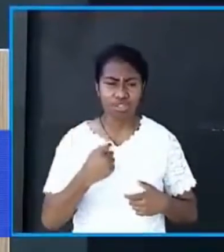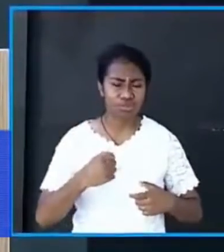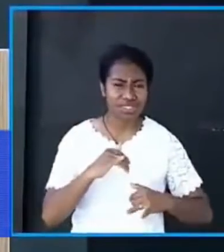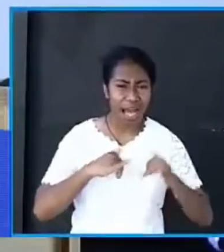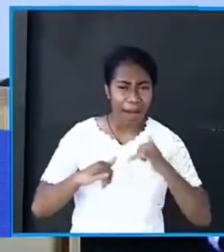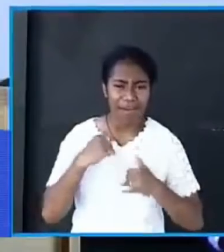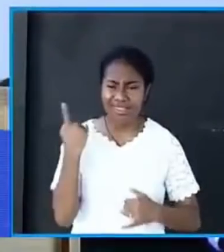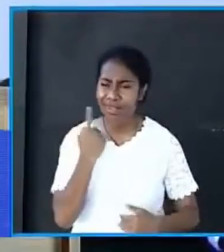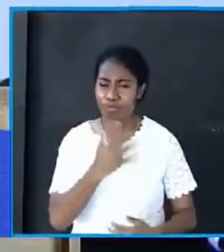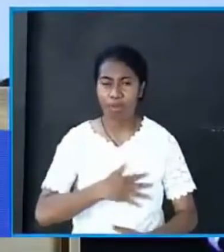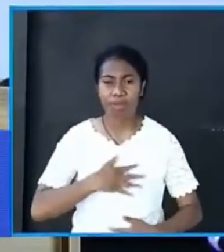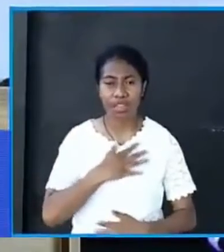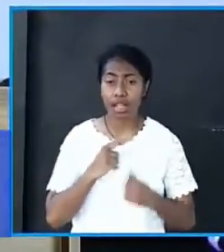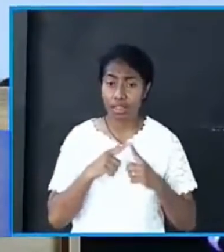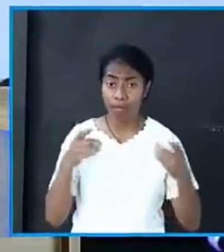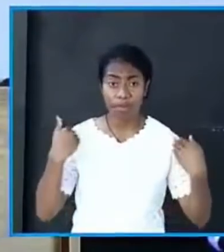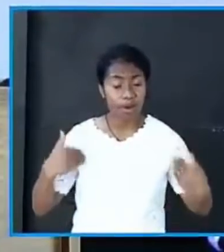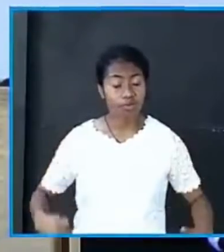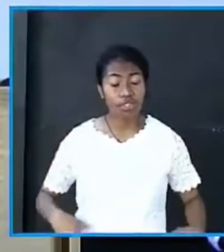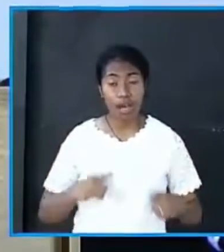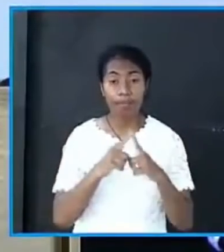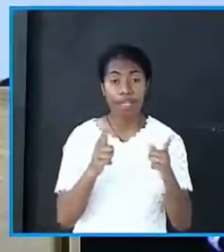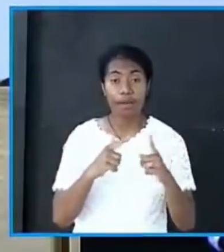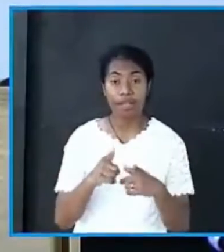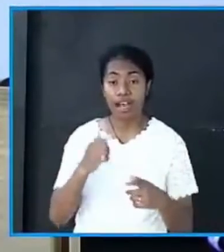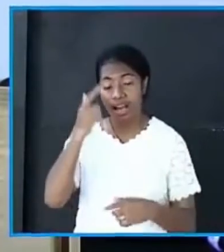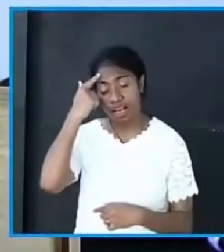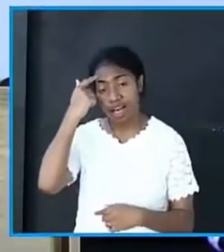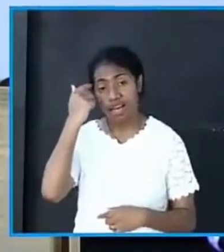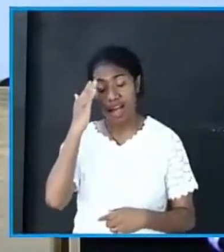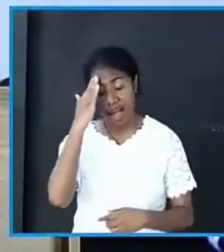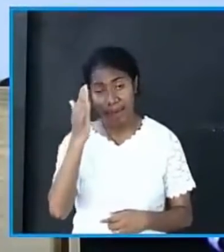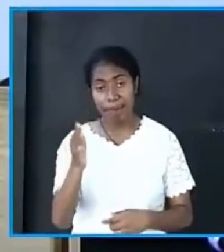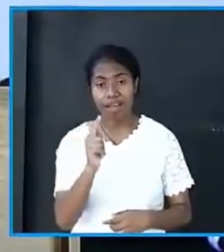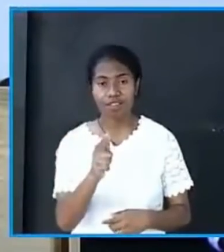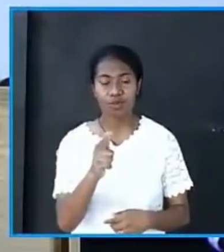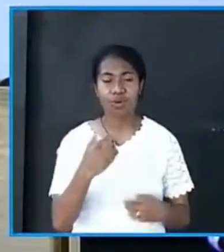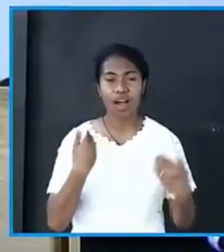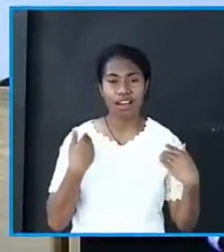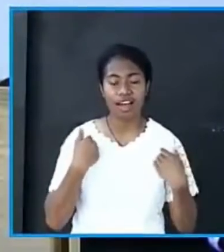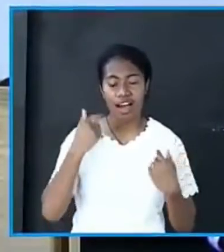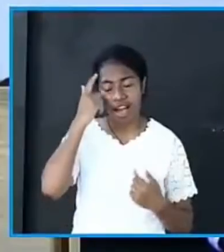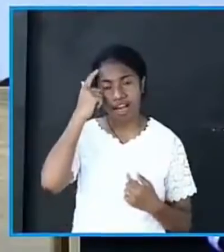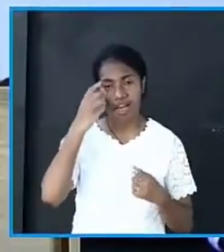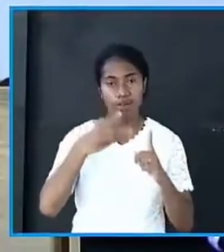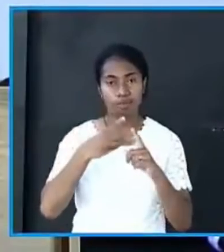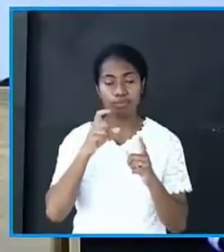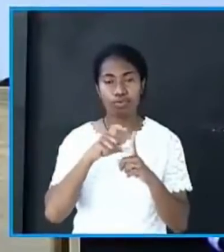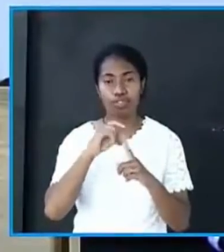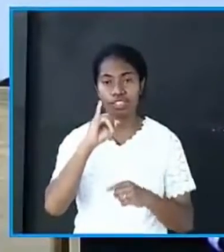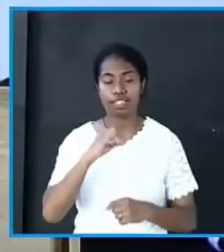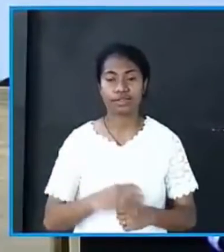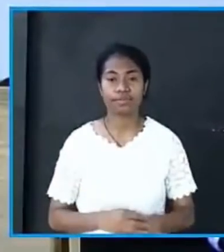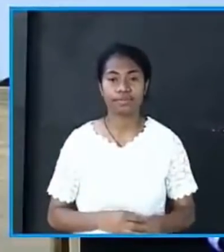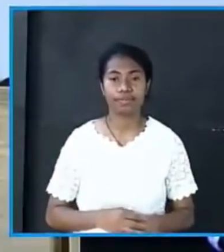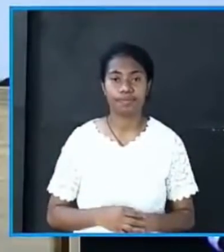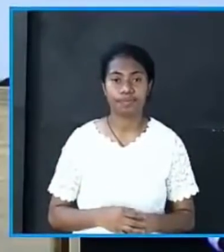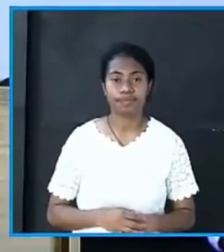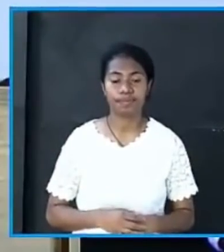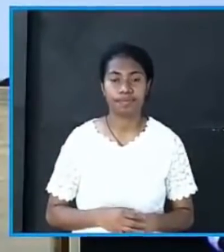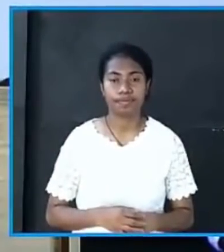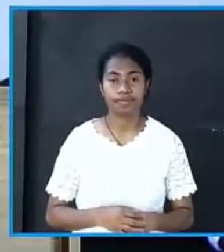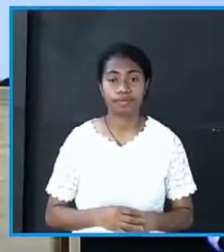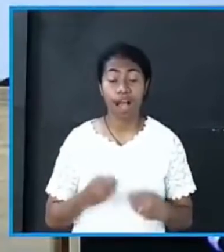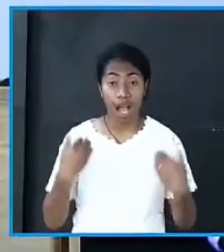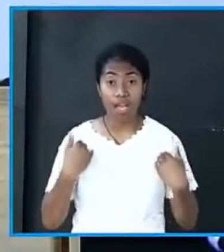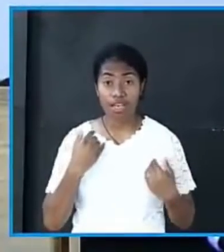11 KM di bawah dari permukaan laut itu hanya binatang yang mulutnya bau sekali